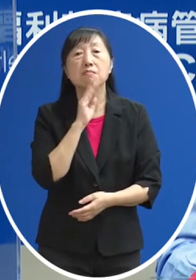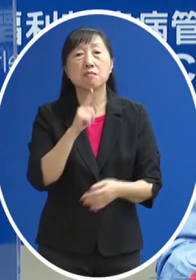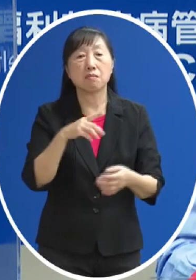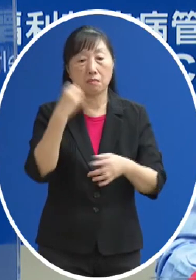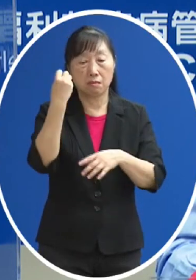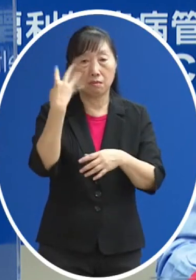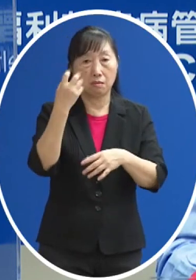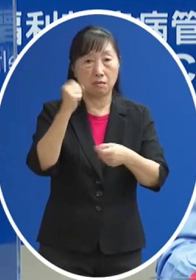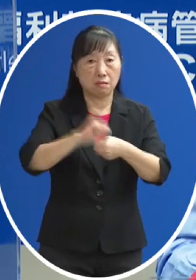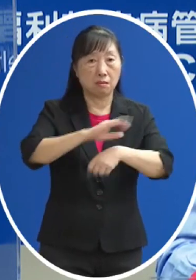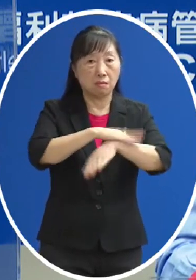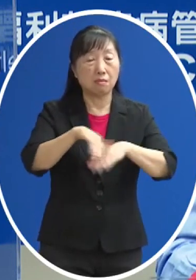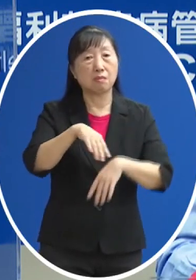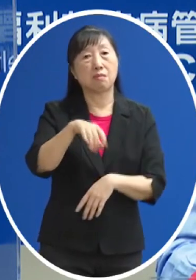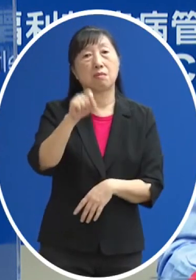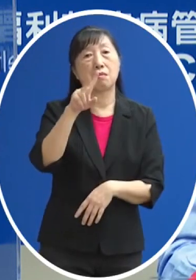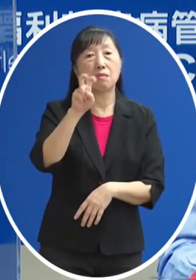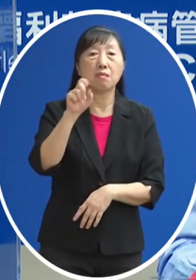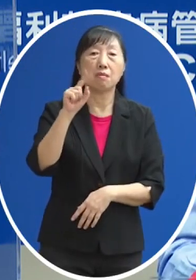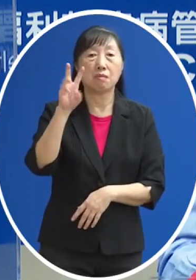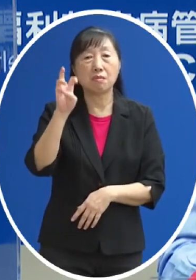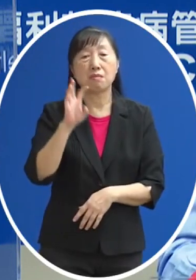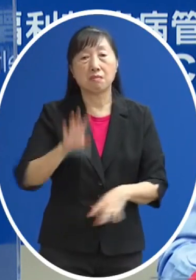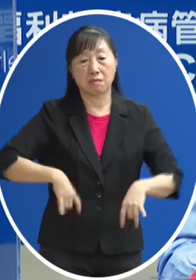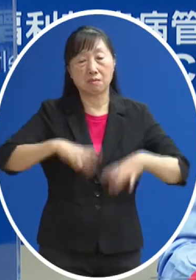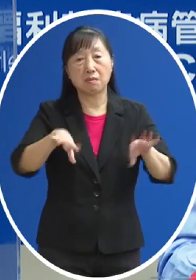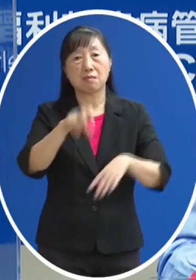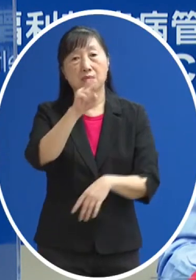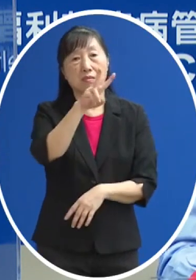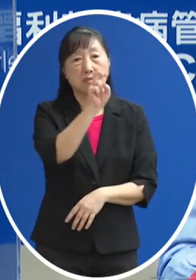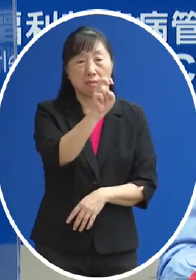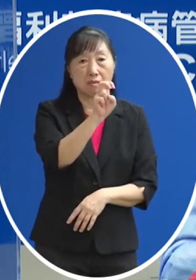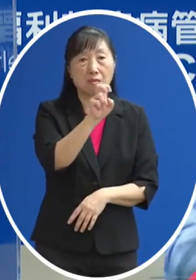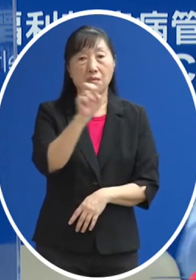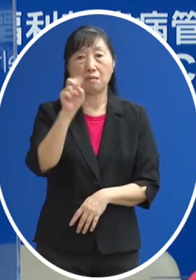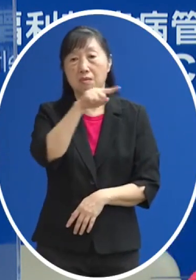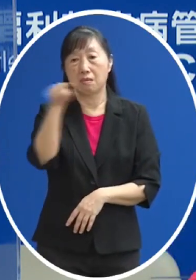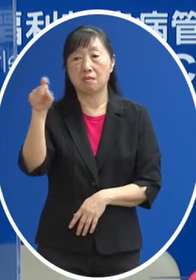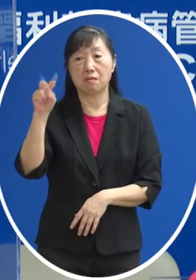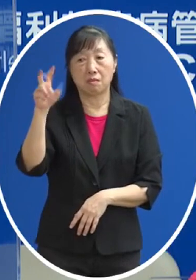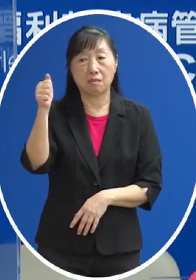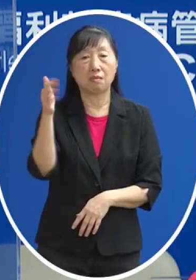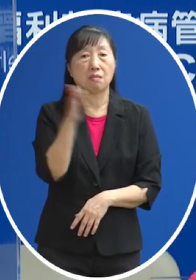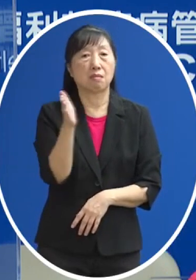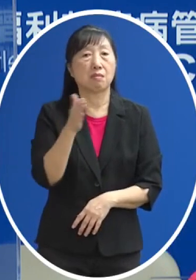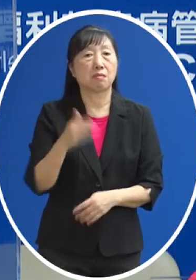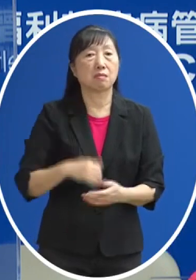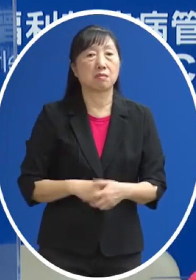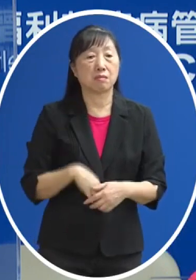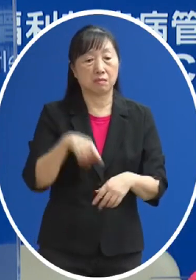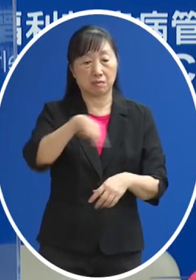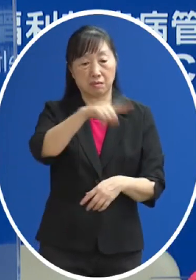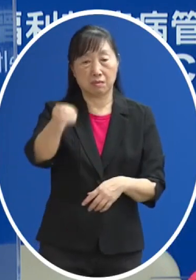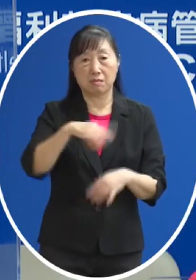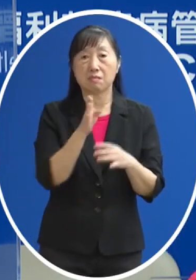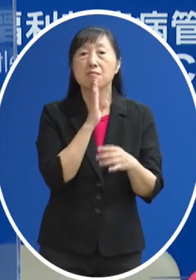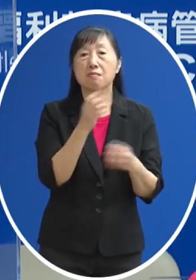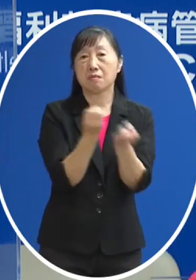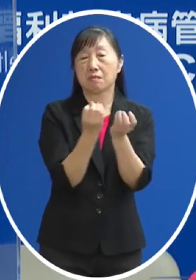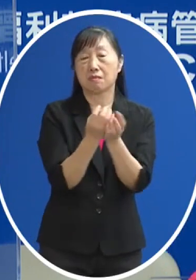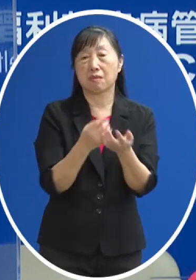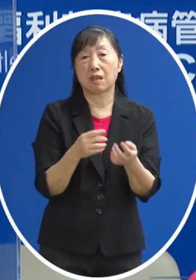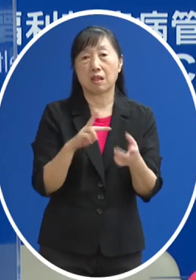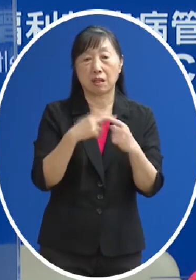大概120-130,000，那澳洲大概是220-250,000之间，这些都是跟我们这